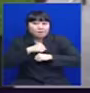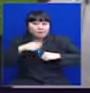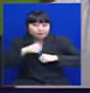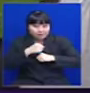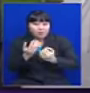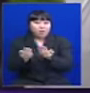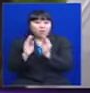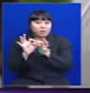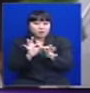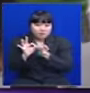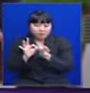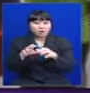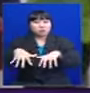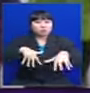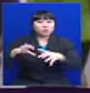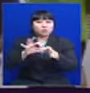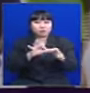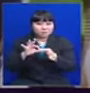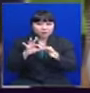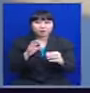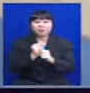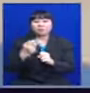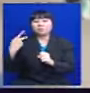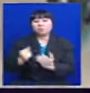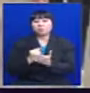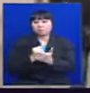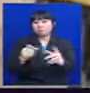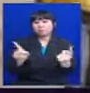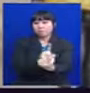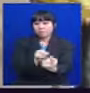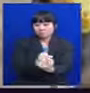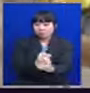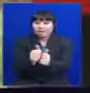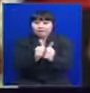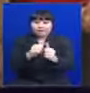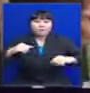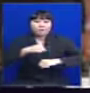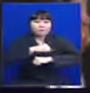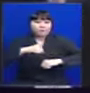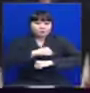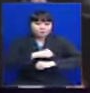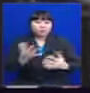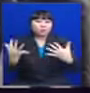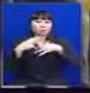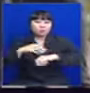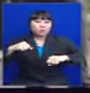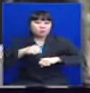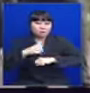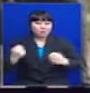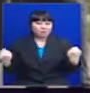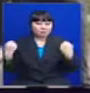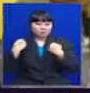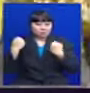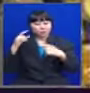พันธ์และชุมชนสัมพันธ์บำเพ็ญประโยชน์ต่อสังคมและประกวดออกกำลังกายซึ่งจะร่วมกันออกกำลังกายในทุกช่วงบ่าย